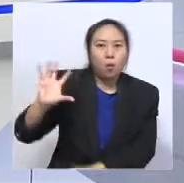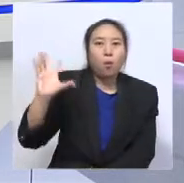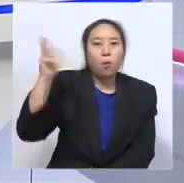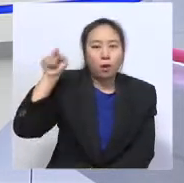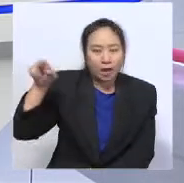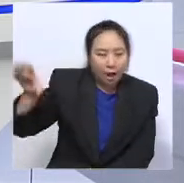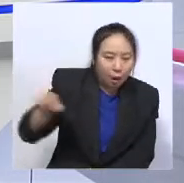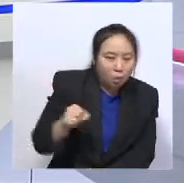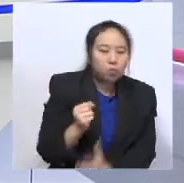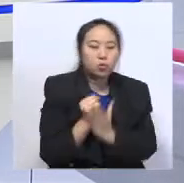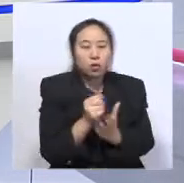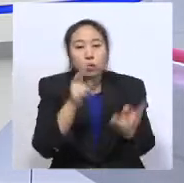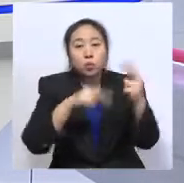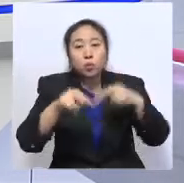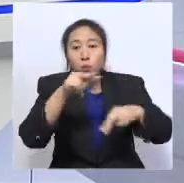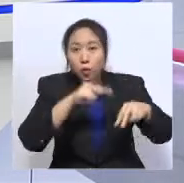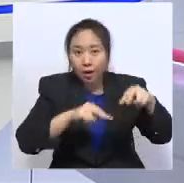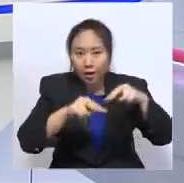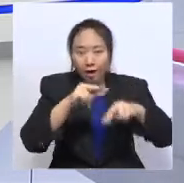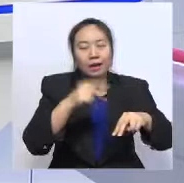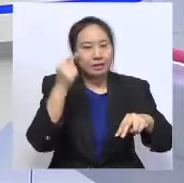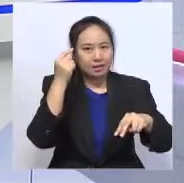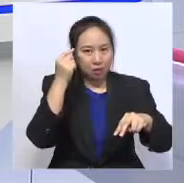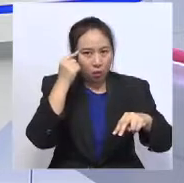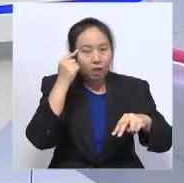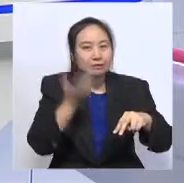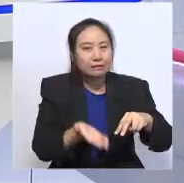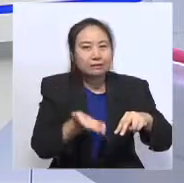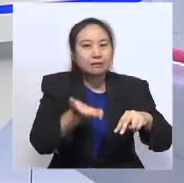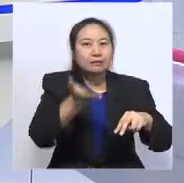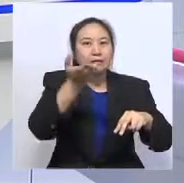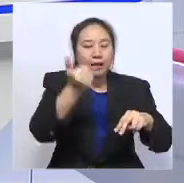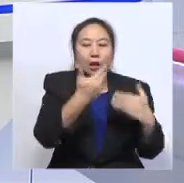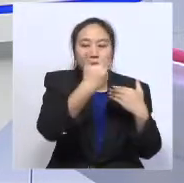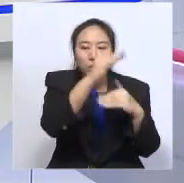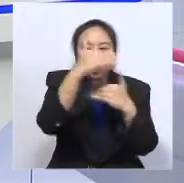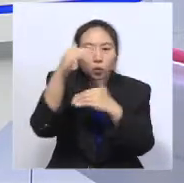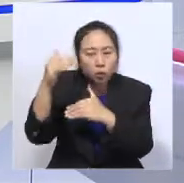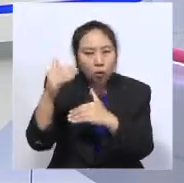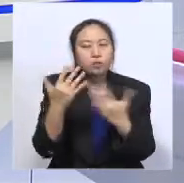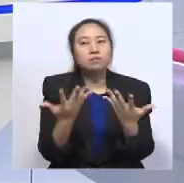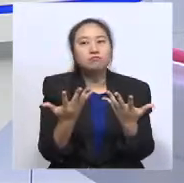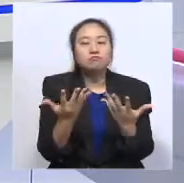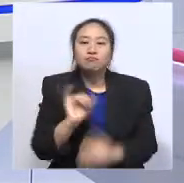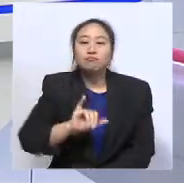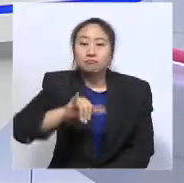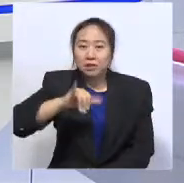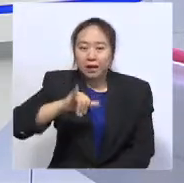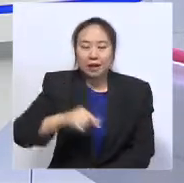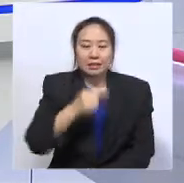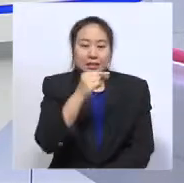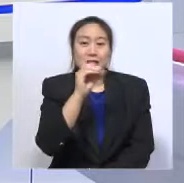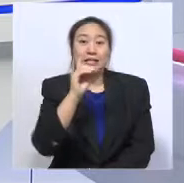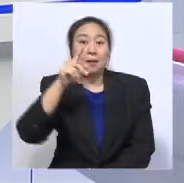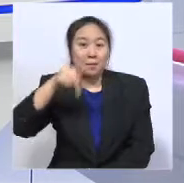ยเนี่ยเข้ามาดูแลแล้วเข้ามาบ่มเพาะของเราเนี่ยก็น่าจะขยับไม่ว่าจะเป็นตัวเลขการส่งออกแล้วก็เผยๆนะครับก็อาจจะส่งผลให้ GDP ภา